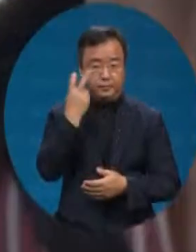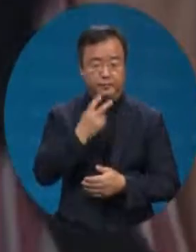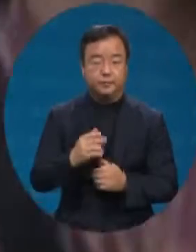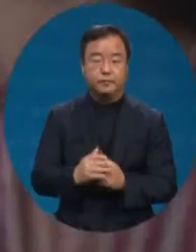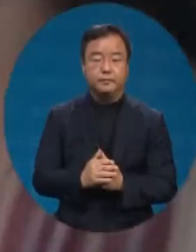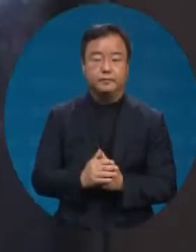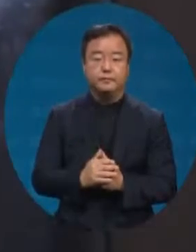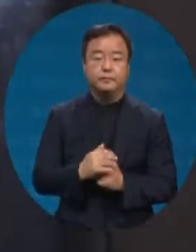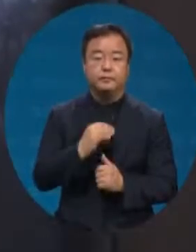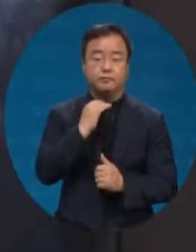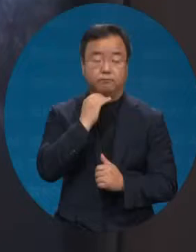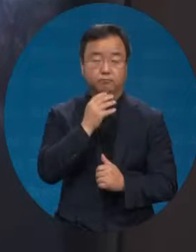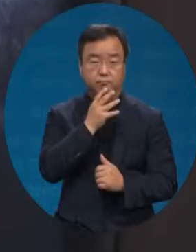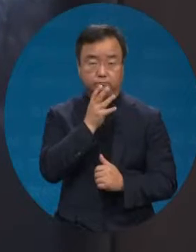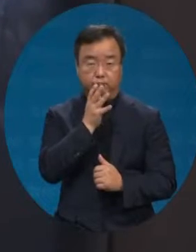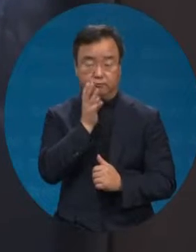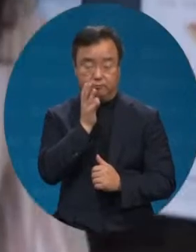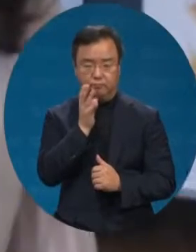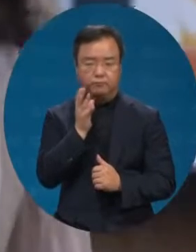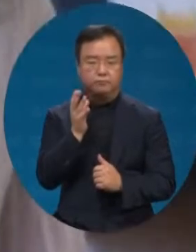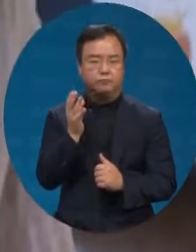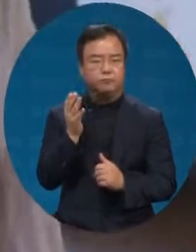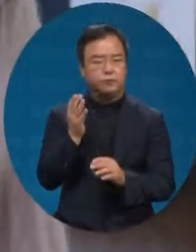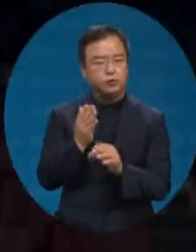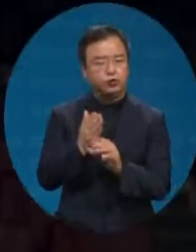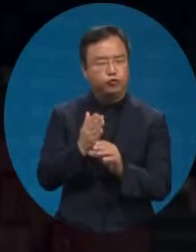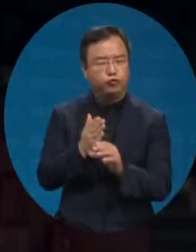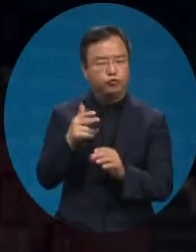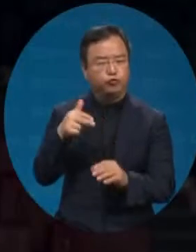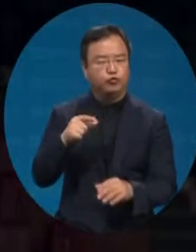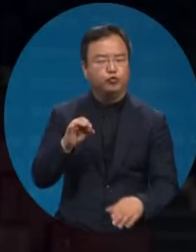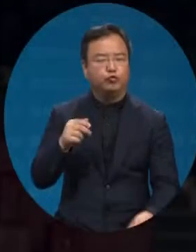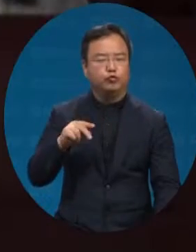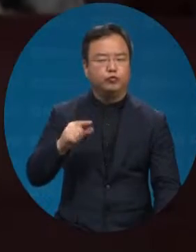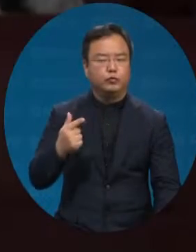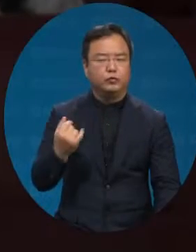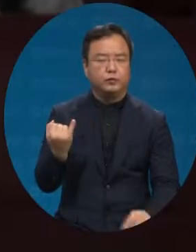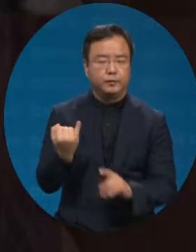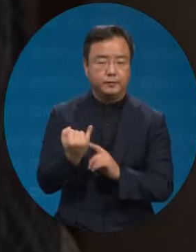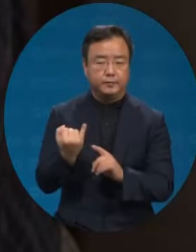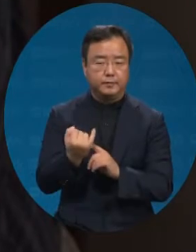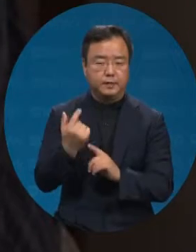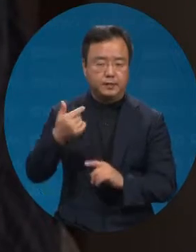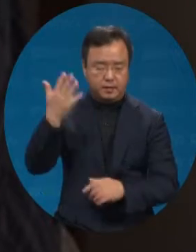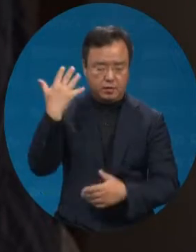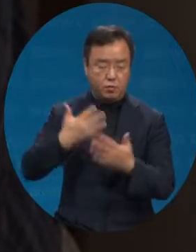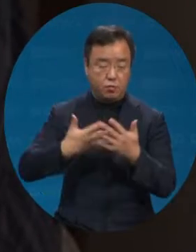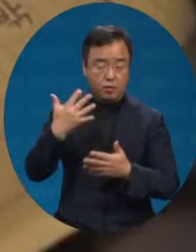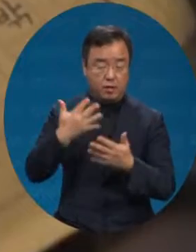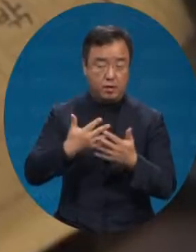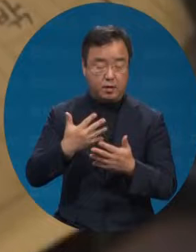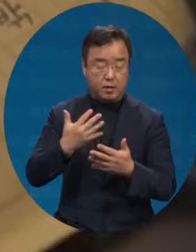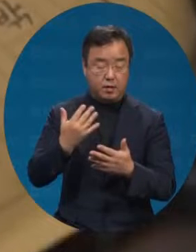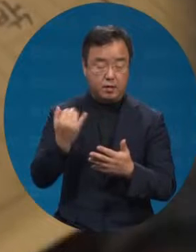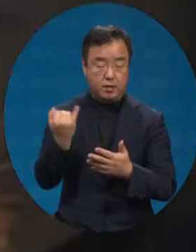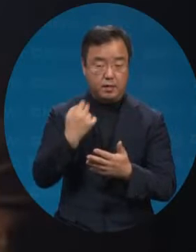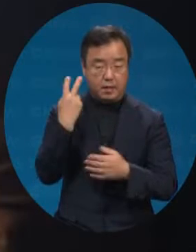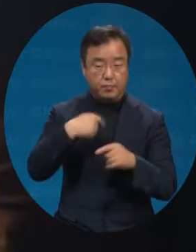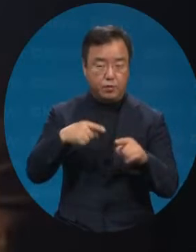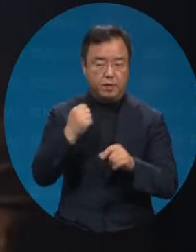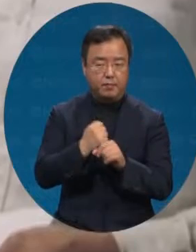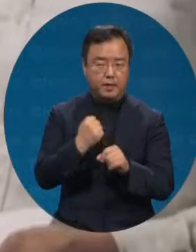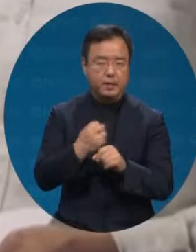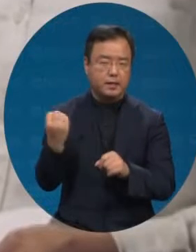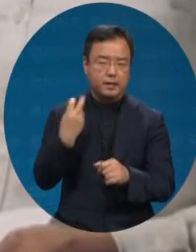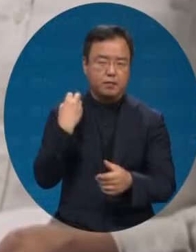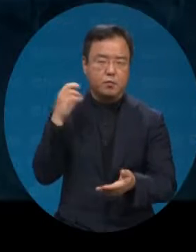중년의 여성 감독이 과거의 여성 감독 영화를 복원하는 이야기를 그린 영화 5 맞은 여성인 신수원 감독이